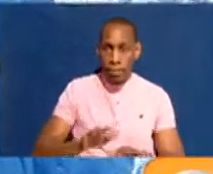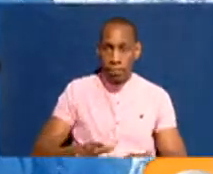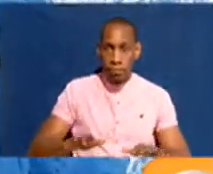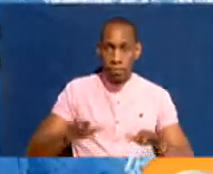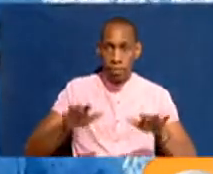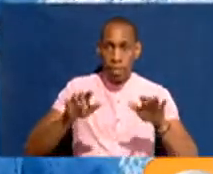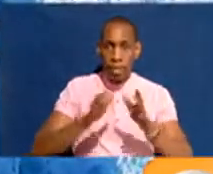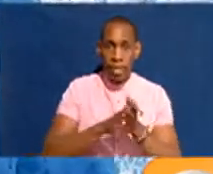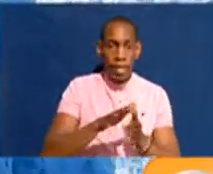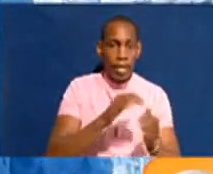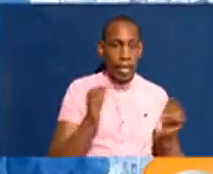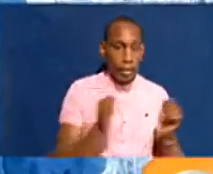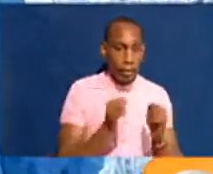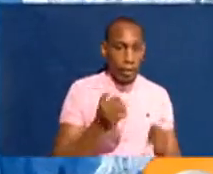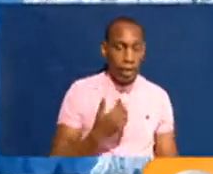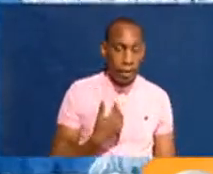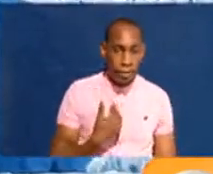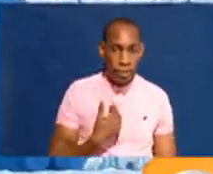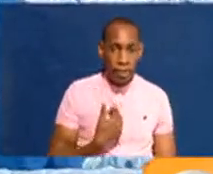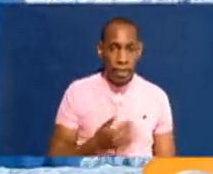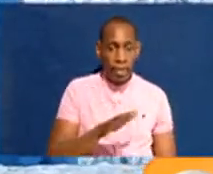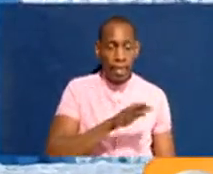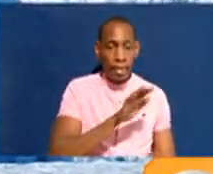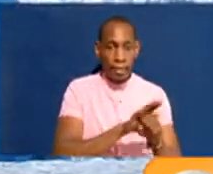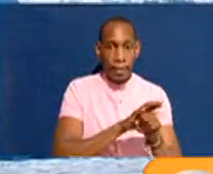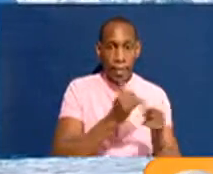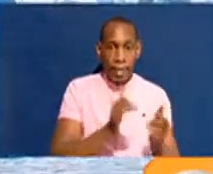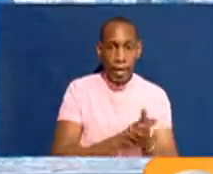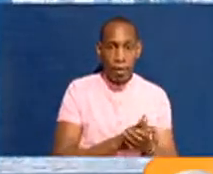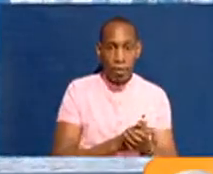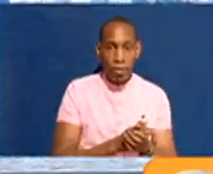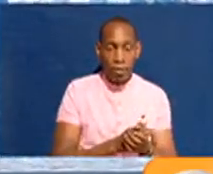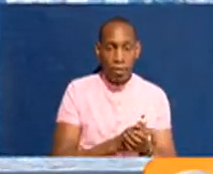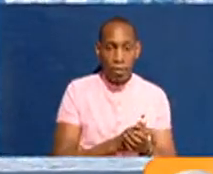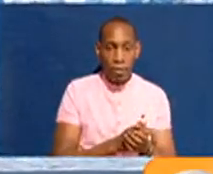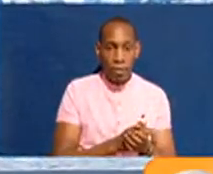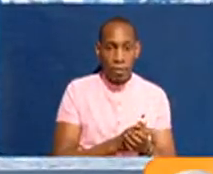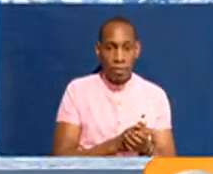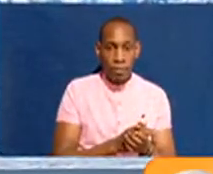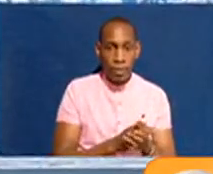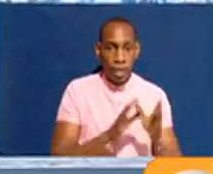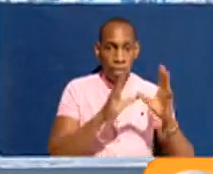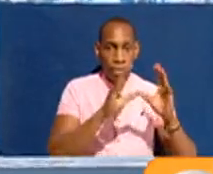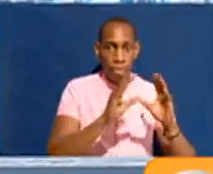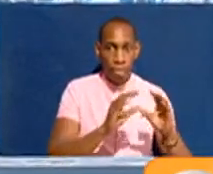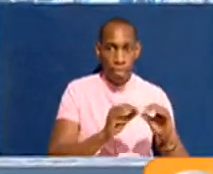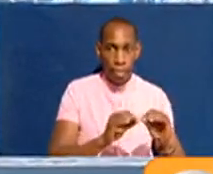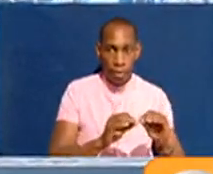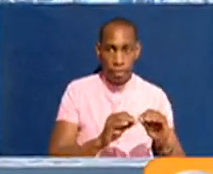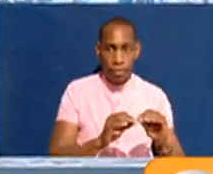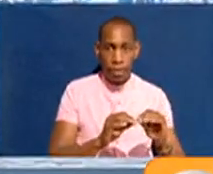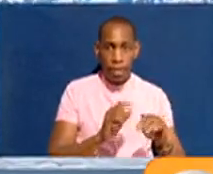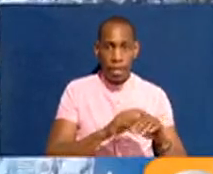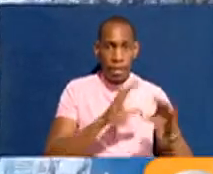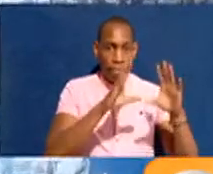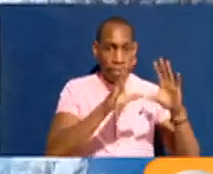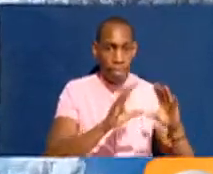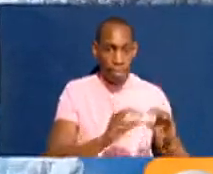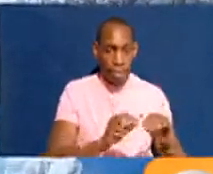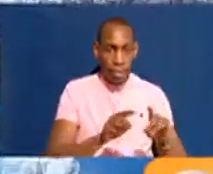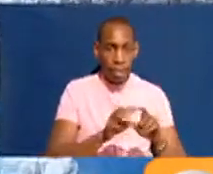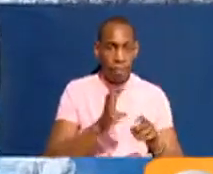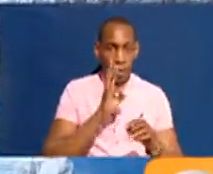zina barafu nyingi hivi sasa barafu zile zinamwaya maji na zikila zikitoa maji na maji